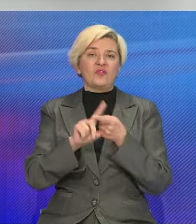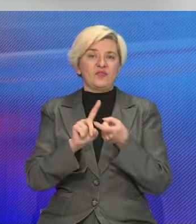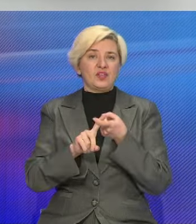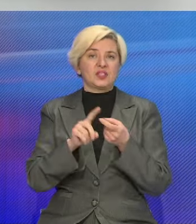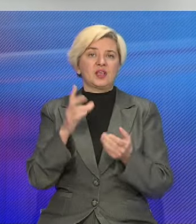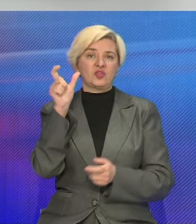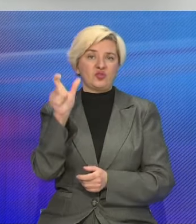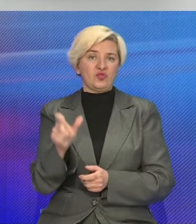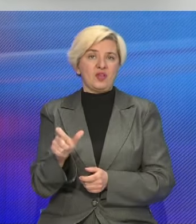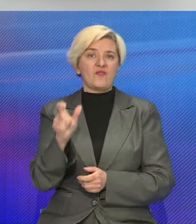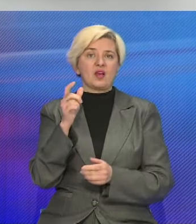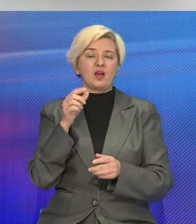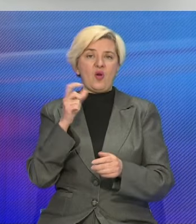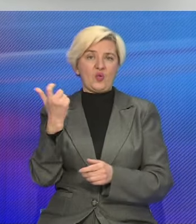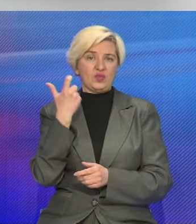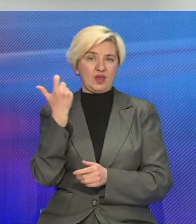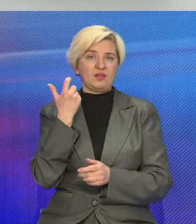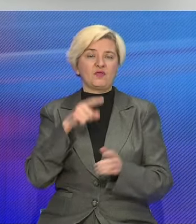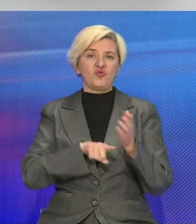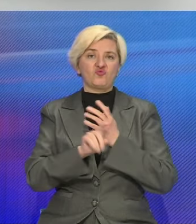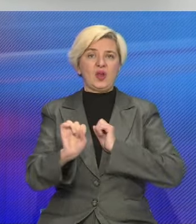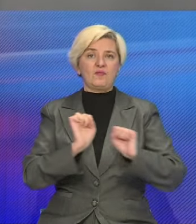ауто мабіля початый адміністраційний процес.